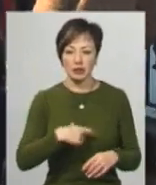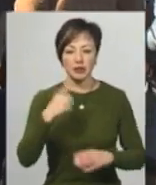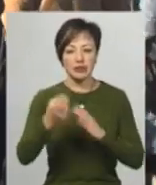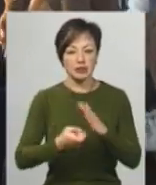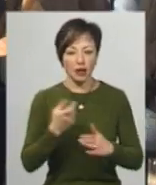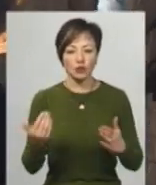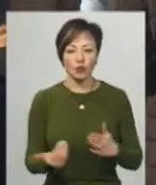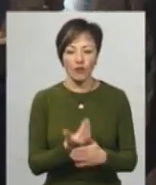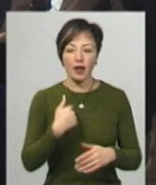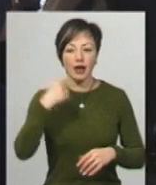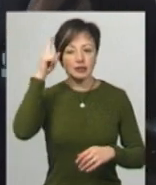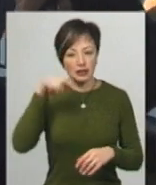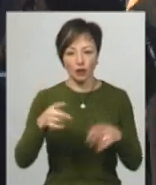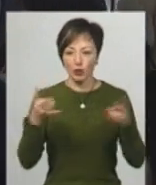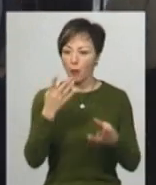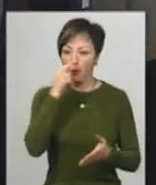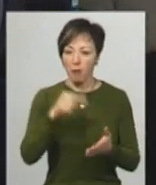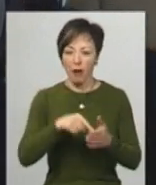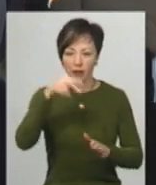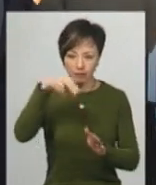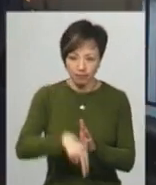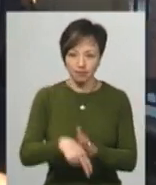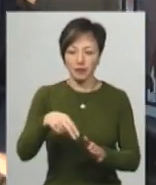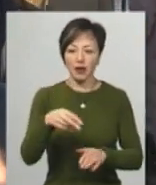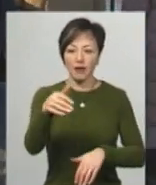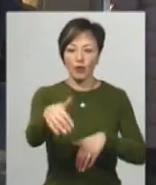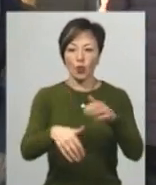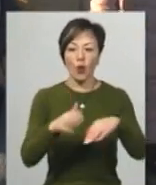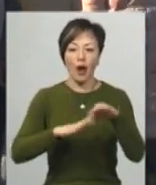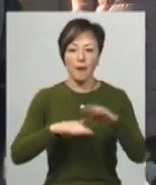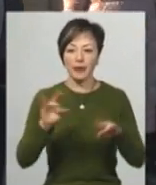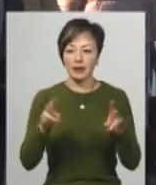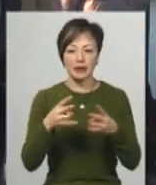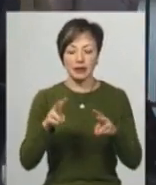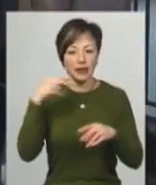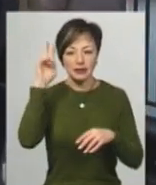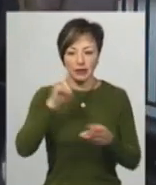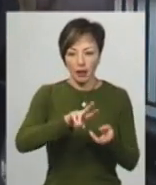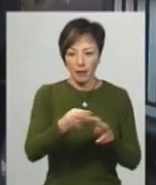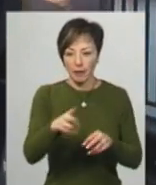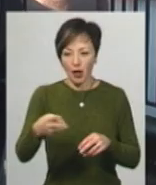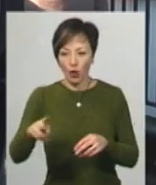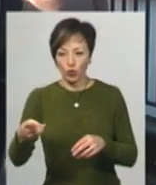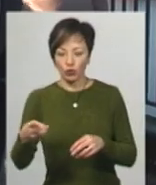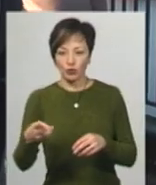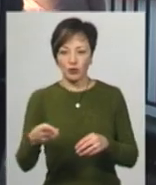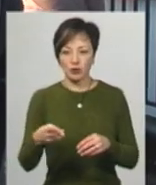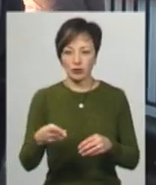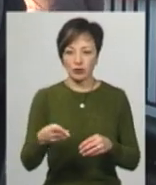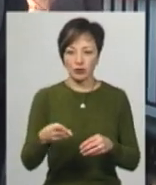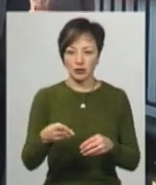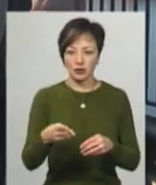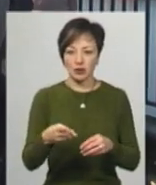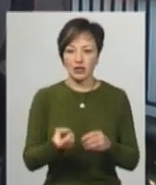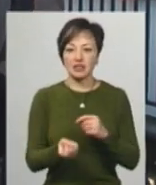дізналася. Я знала, що потрібно, якщо ти попала під льод, вилазити руками, але я не знала, що треба перекочуватися іменно на ту сторону,